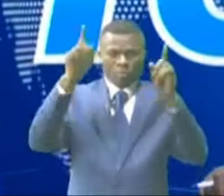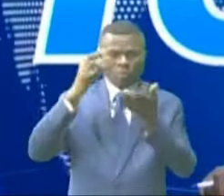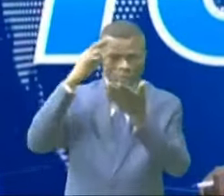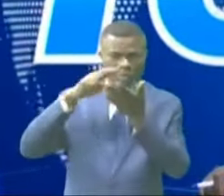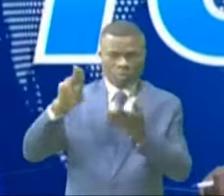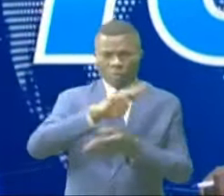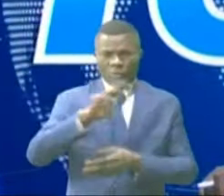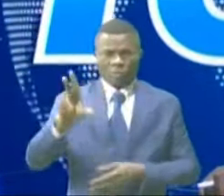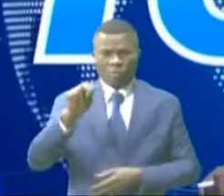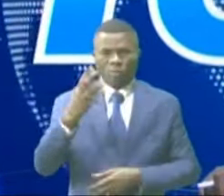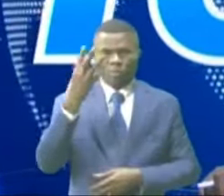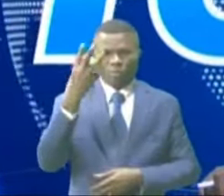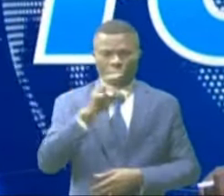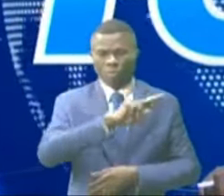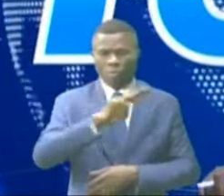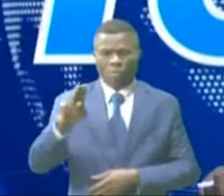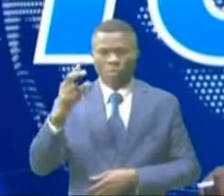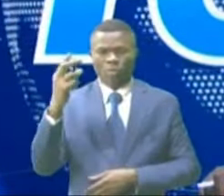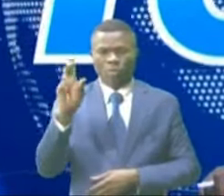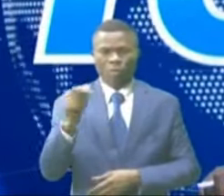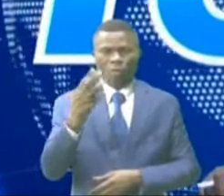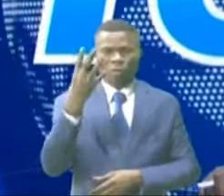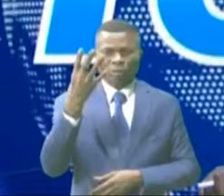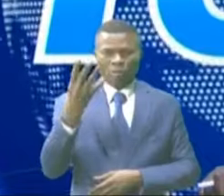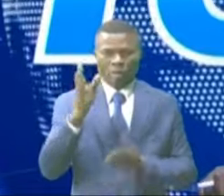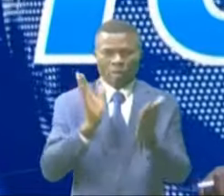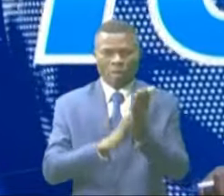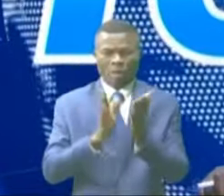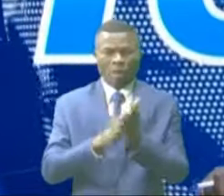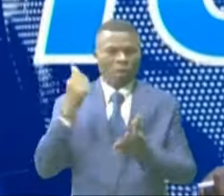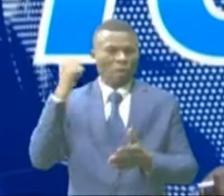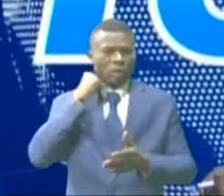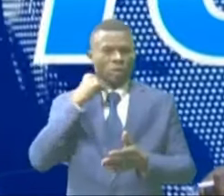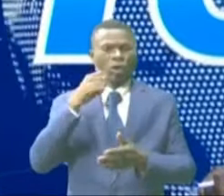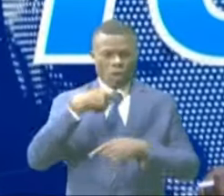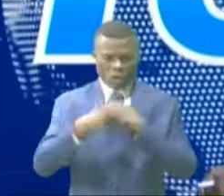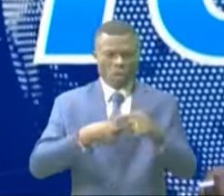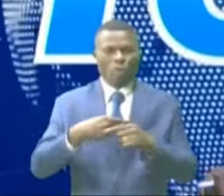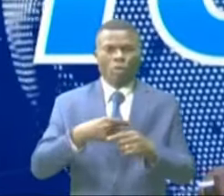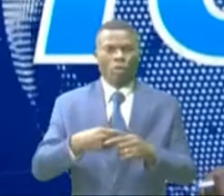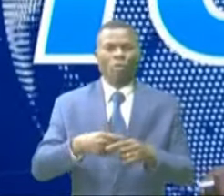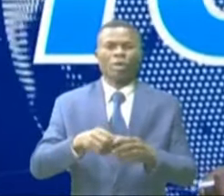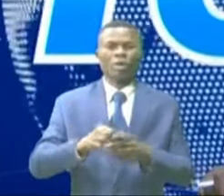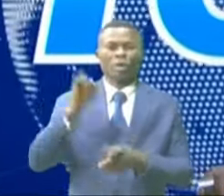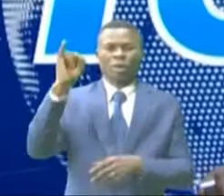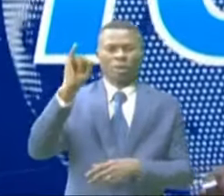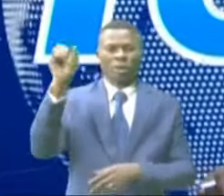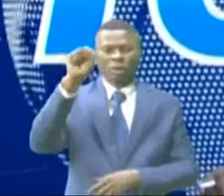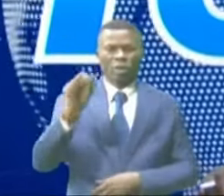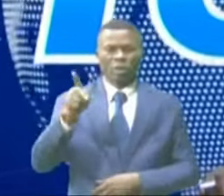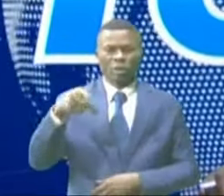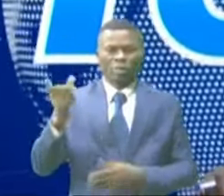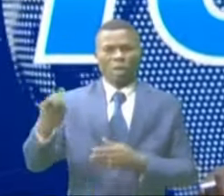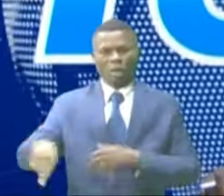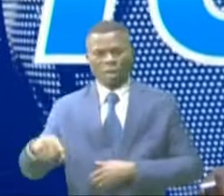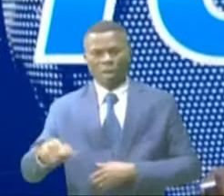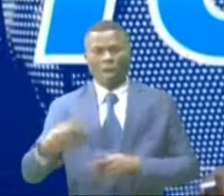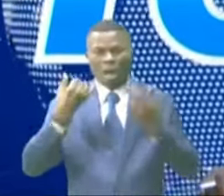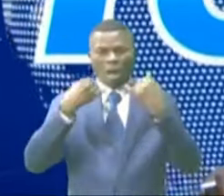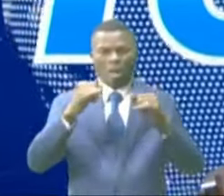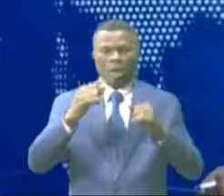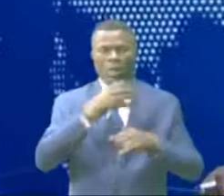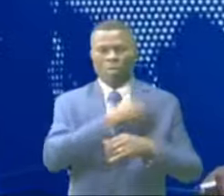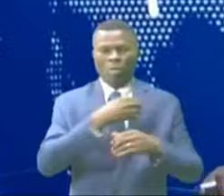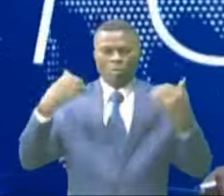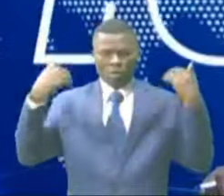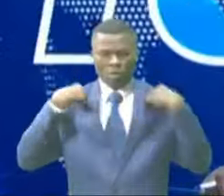Académique 2023-2024, l'école doctorat sera fonctionnelle à l'Institut supérieur pédagogique ISP Gombe, annonce faite par la directrice